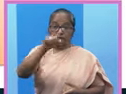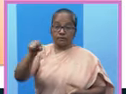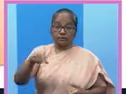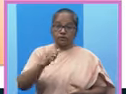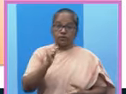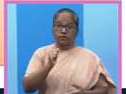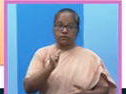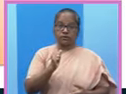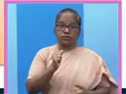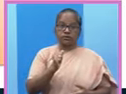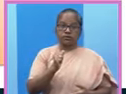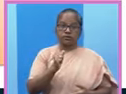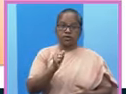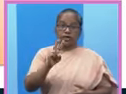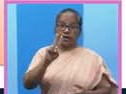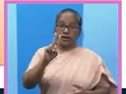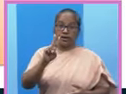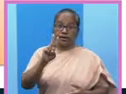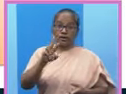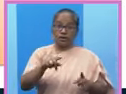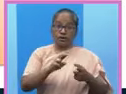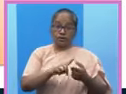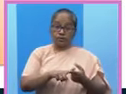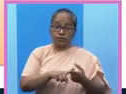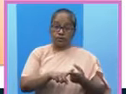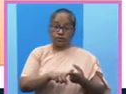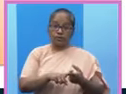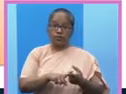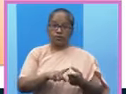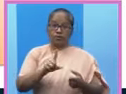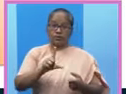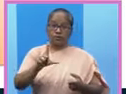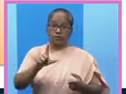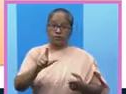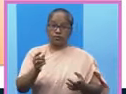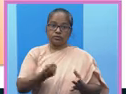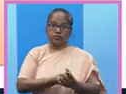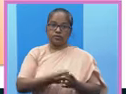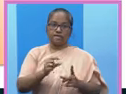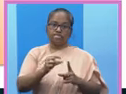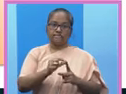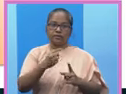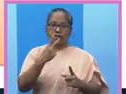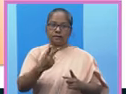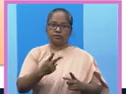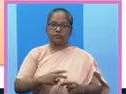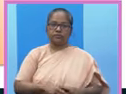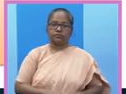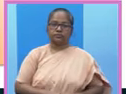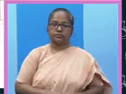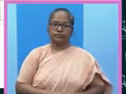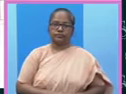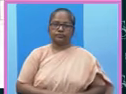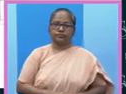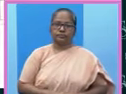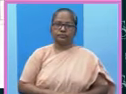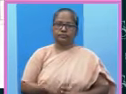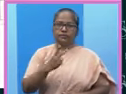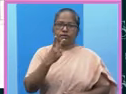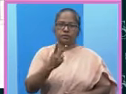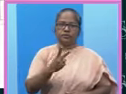பகுதியின் சுற்றளவு என்னாச்சு? ரெண்டு ஆரங்களை கூட்டி ஒரு வில்லி நீளம் கூட்டியாச்சு. அப்படின்னா வட்டக்கோண பகுதியின் சுற்றளவு நமக்கு கிடைச்சிரும். சரிங்களா? ரைட்.